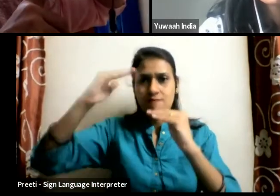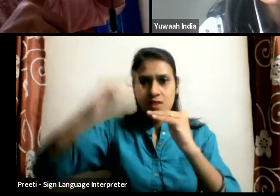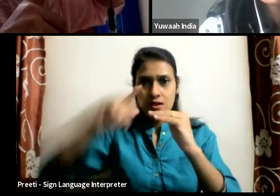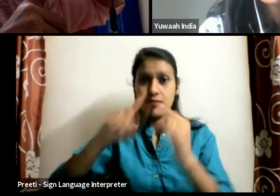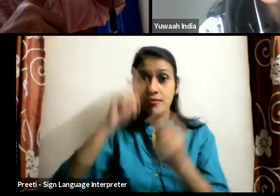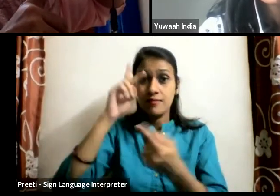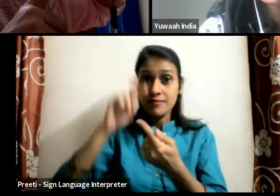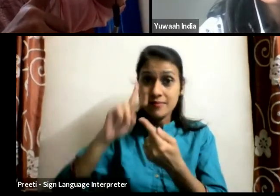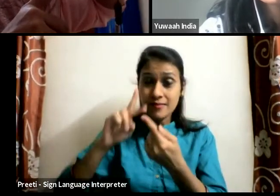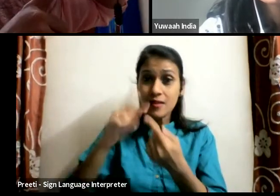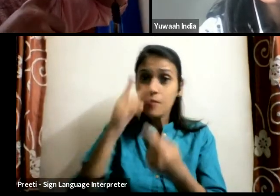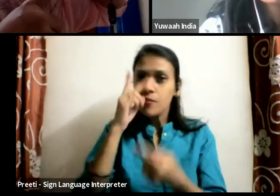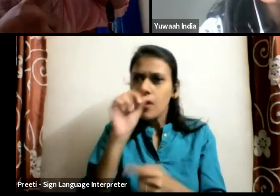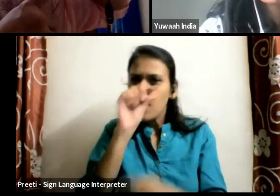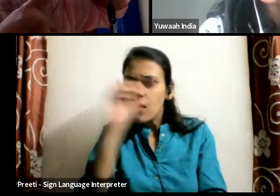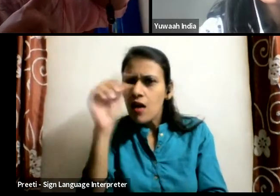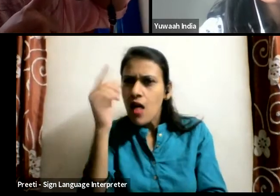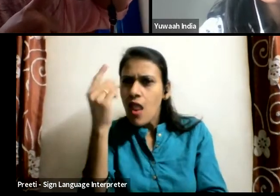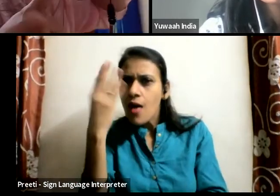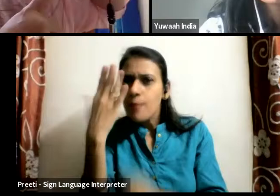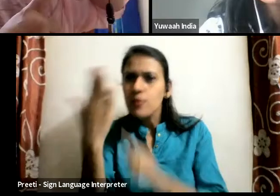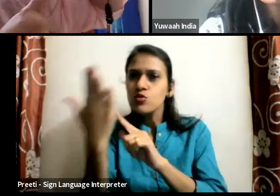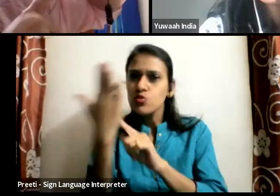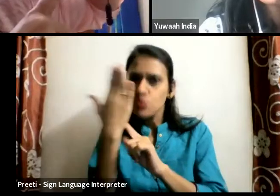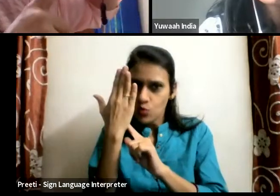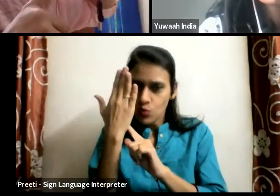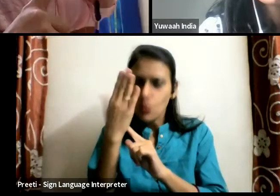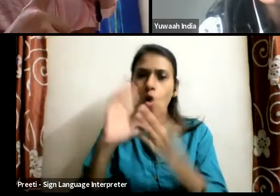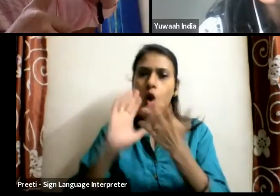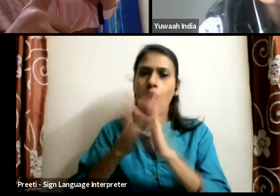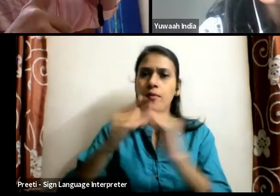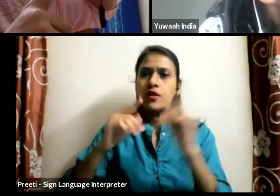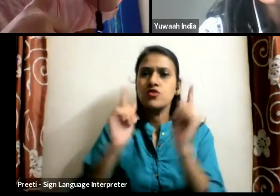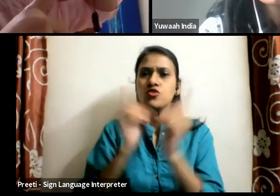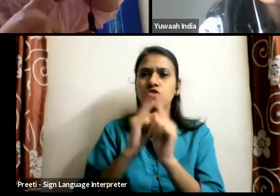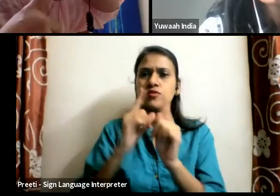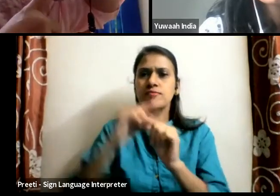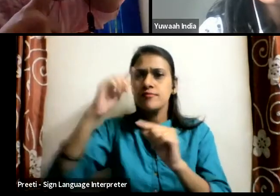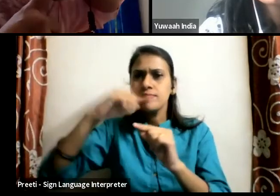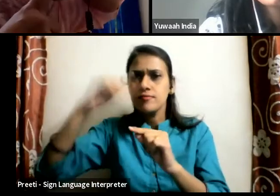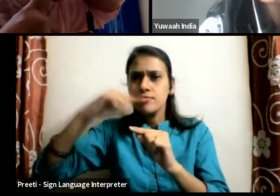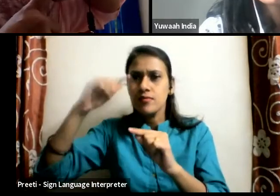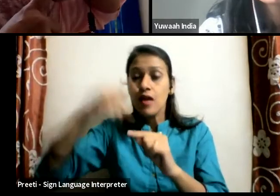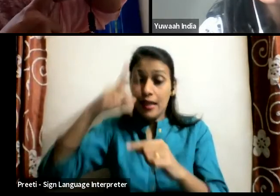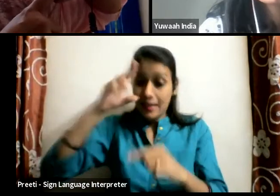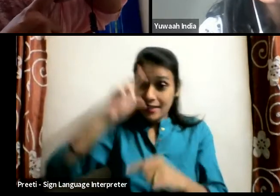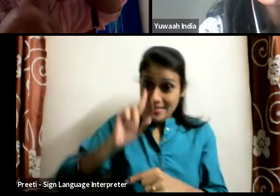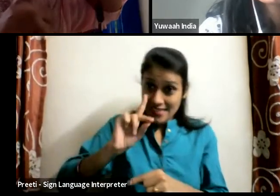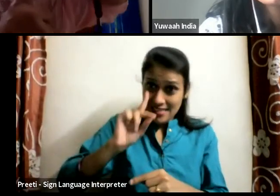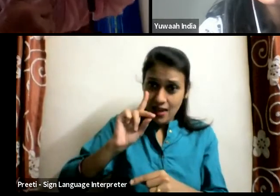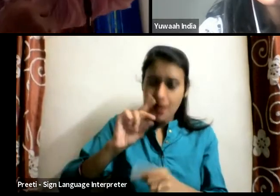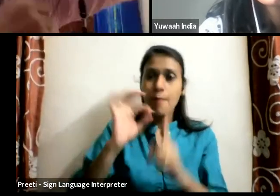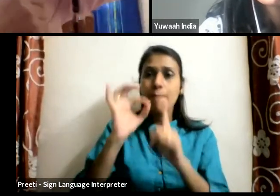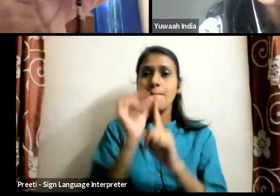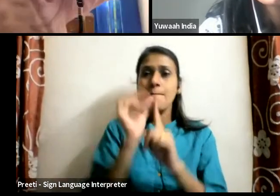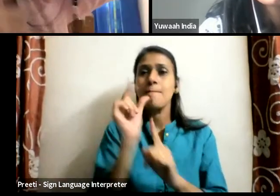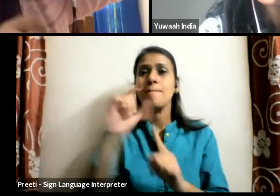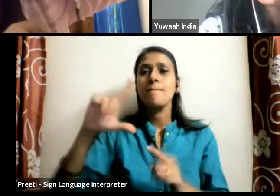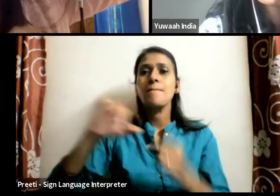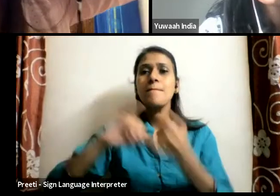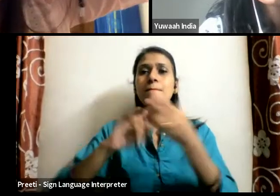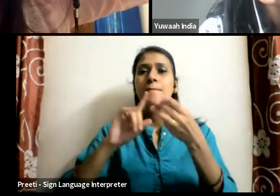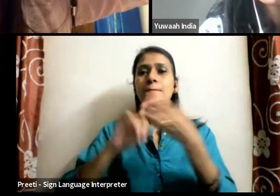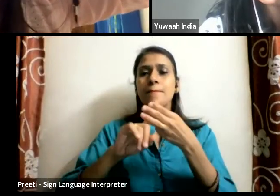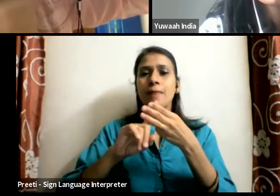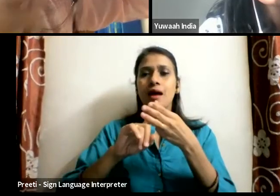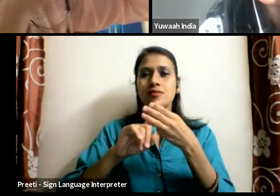उसके ऊपर की रीडिंग आप देखोगे तो वो सैचुरेशन आपका दिखाएगा और आगे पल्स रेट दिखाएगा. तो ये लिखा हुआ आता है.